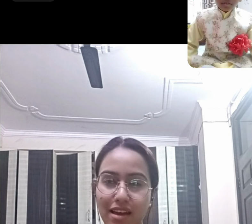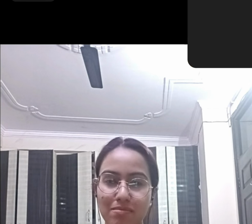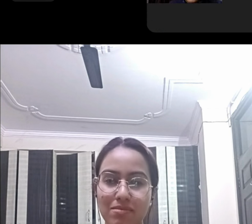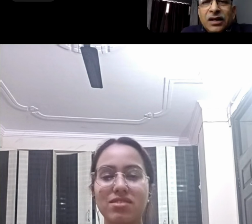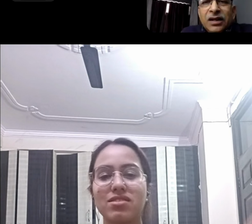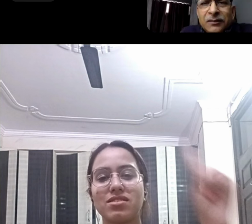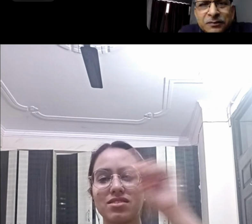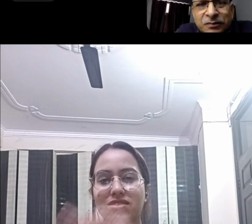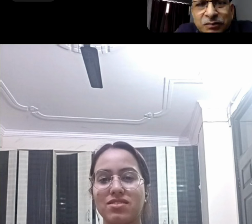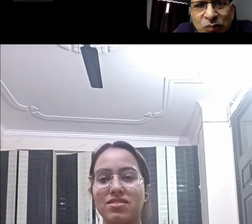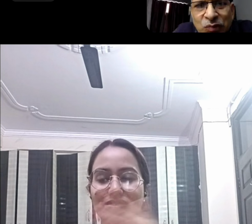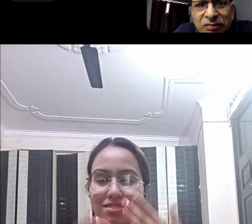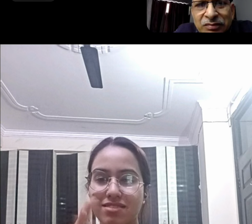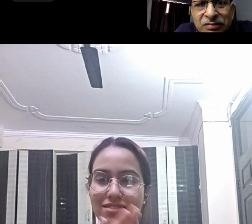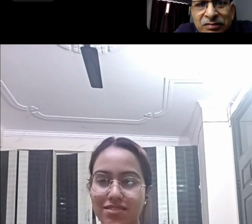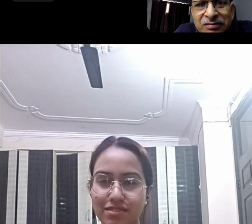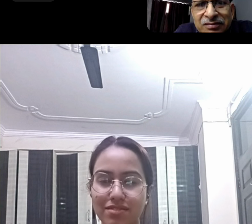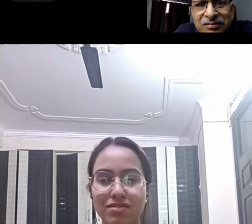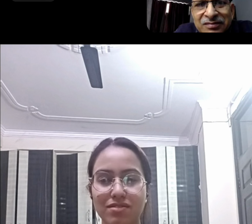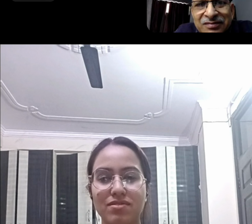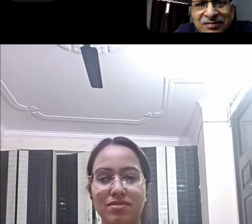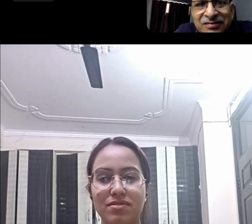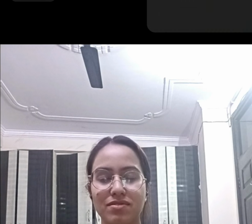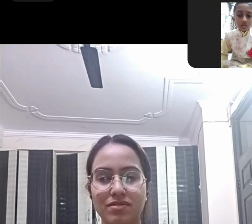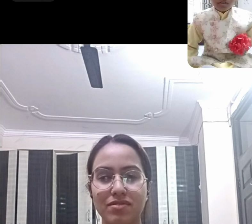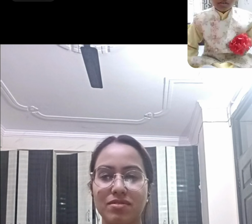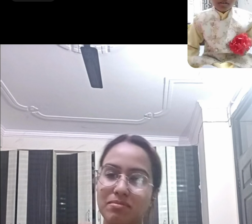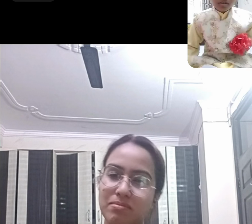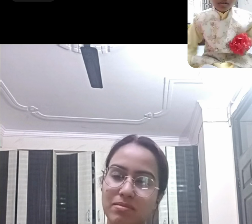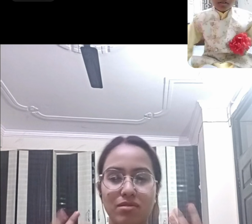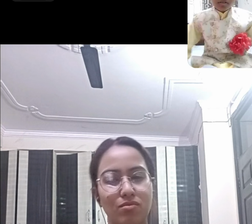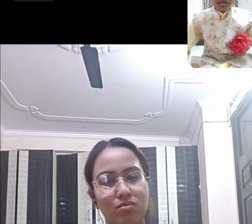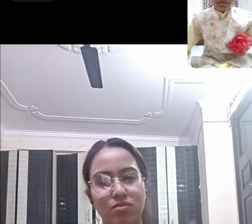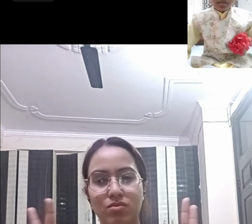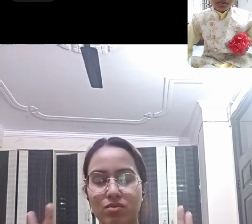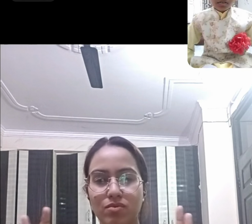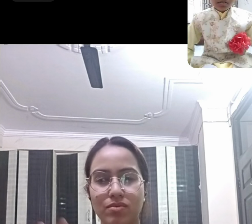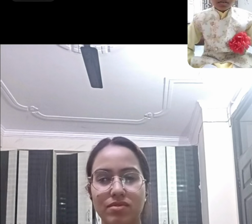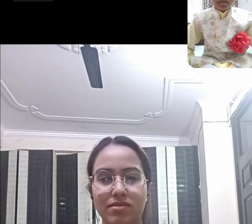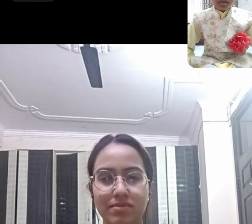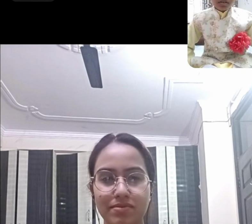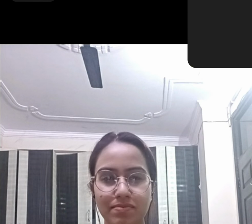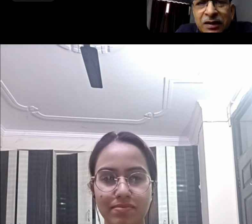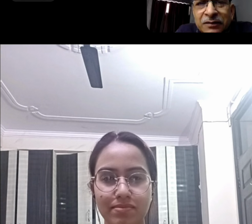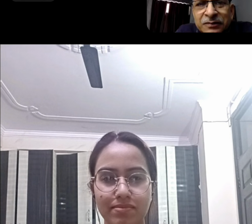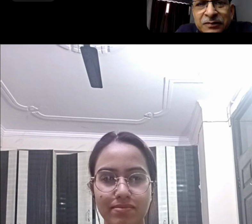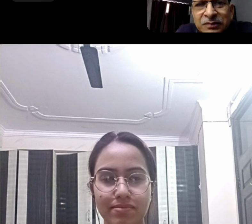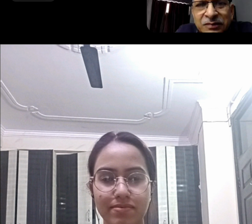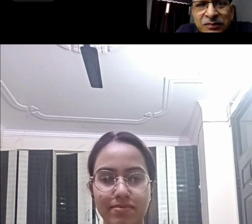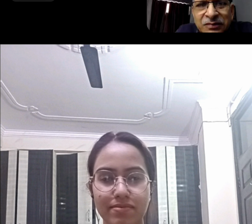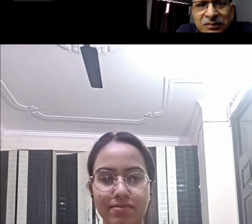आप कैसे हो बेटा? मैम सर अच्छा हूँ. वेरी नाइस nice. तो आप क्या सुनाने वाले हैं आज अपने